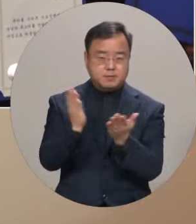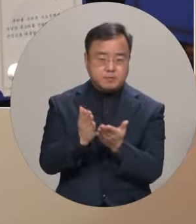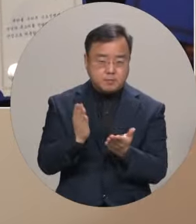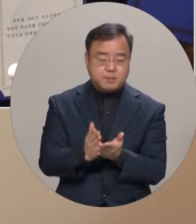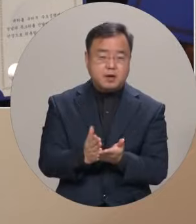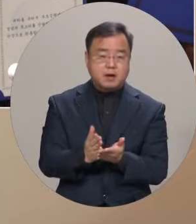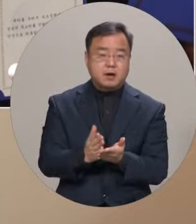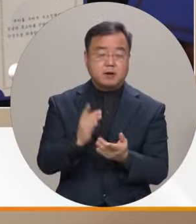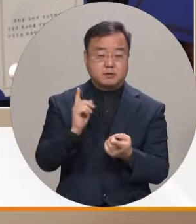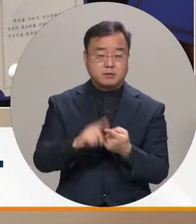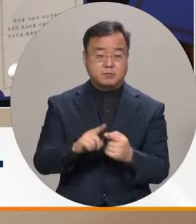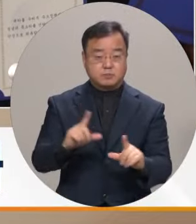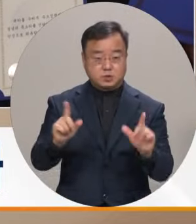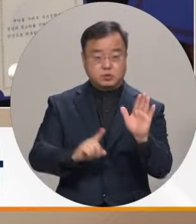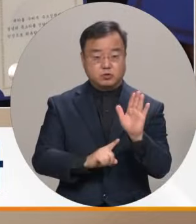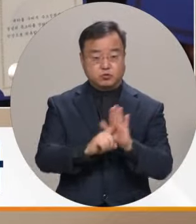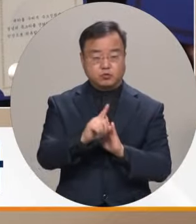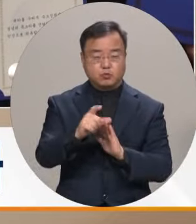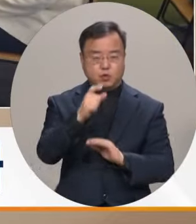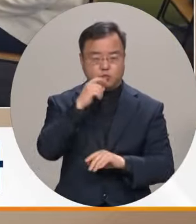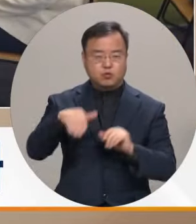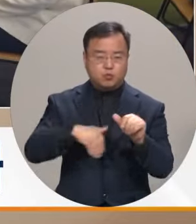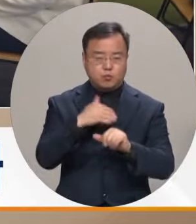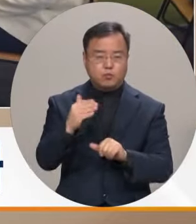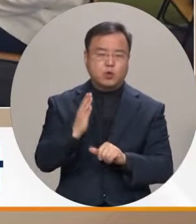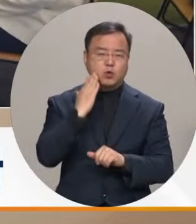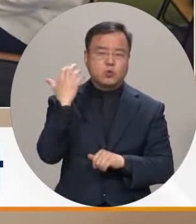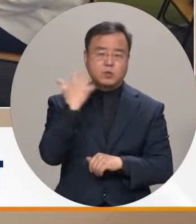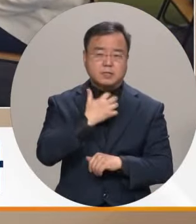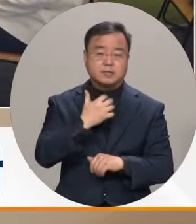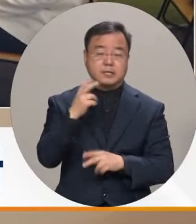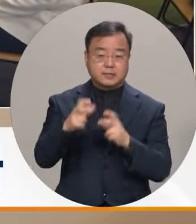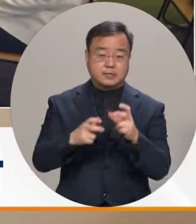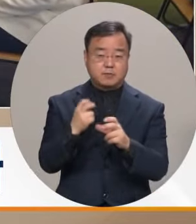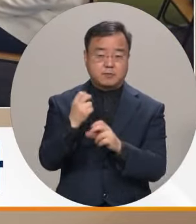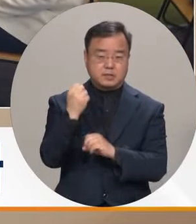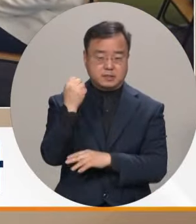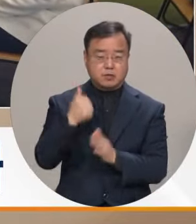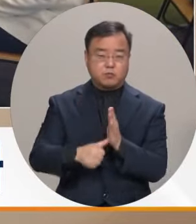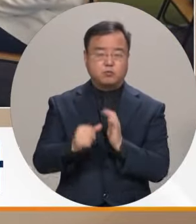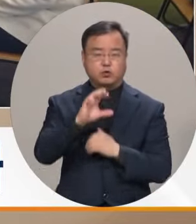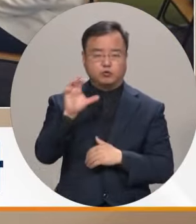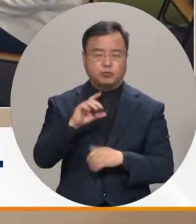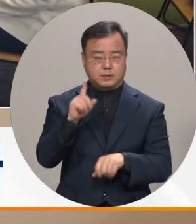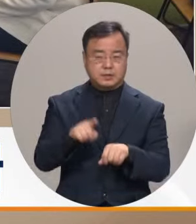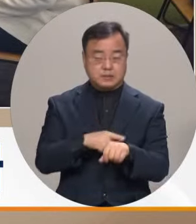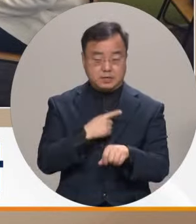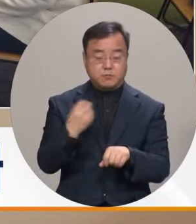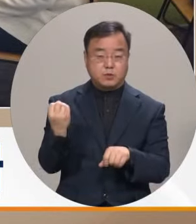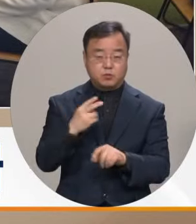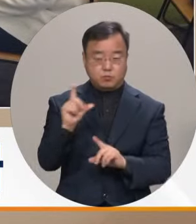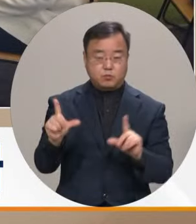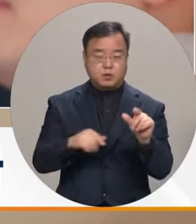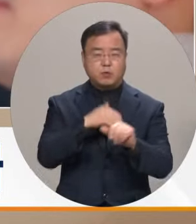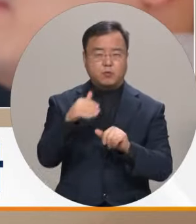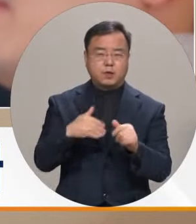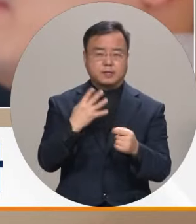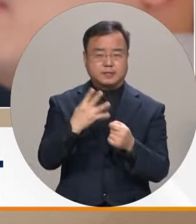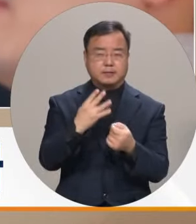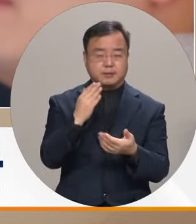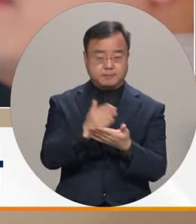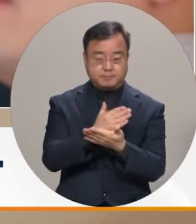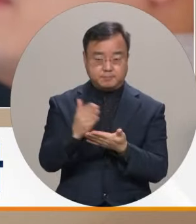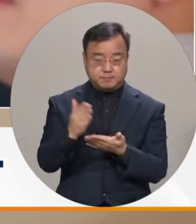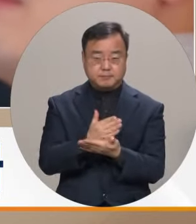분가 기후대기 분가 녹색산업 자원 순환 분가 자연생태 생활 환경 분가 총 네개 분가로